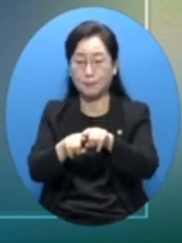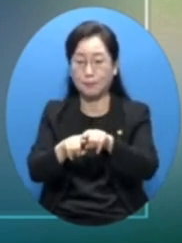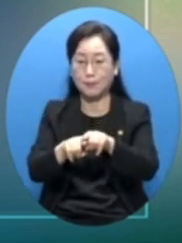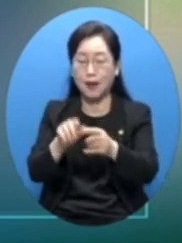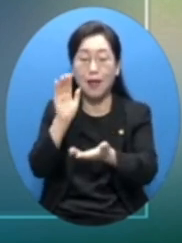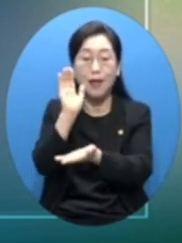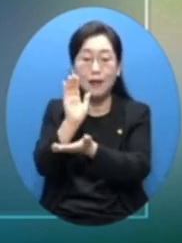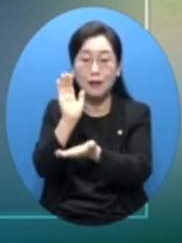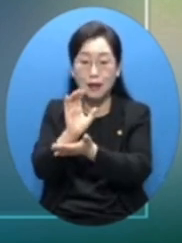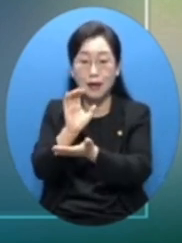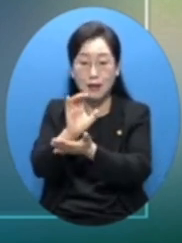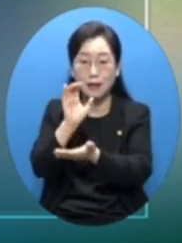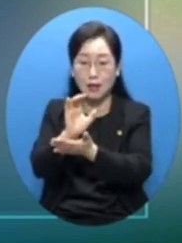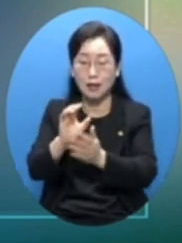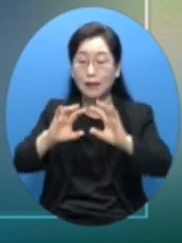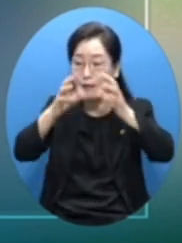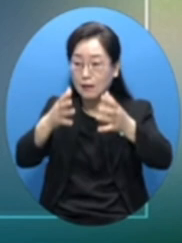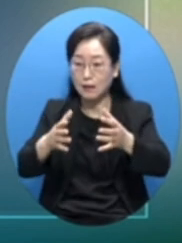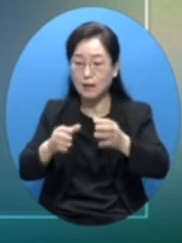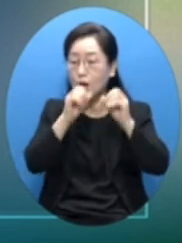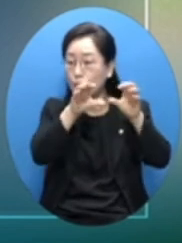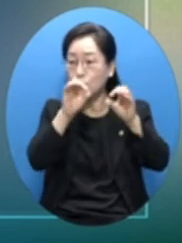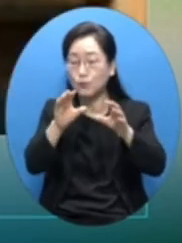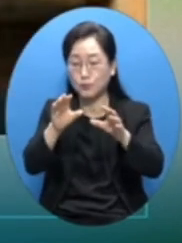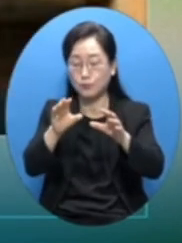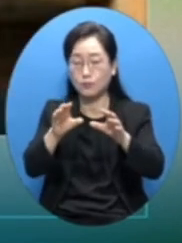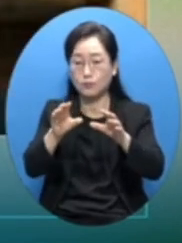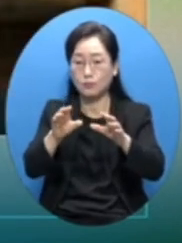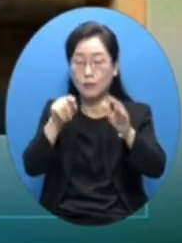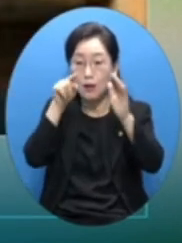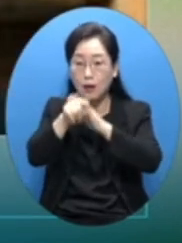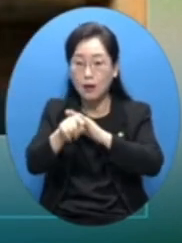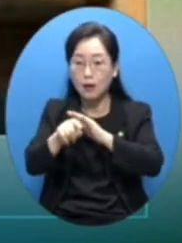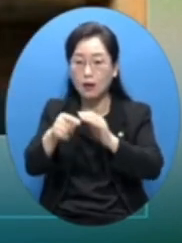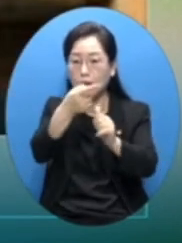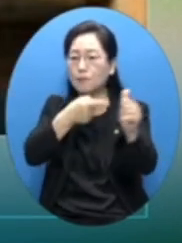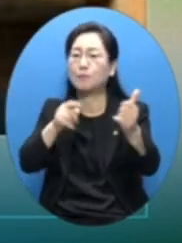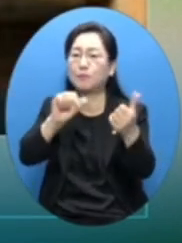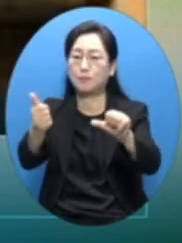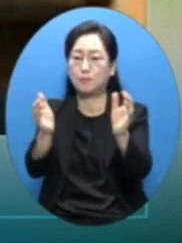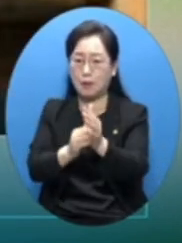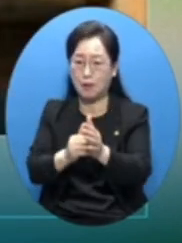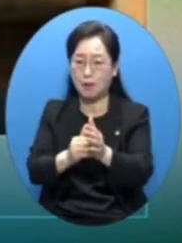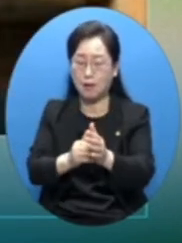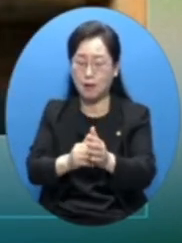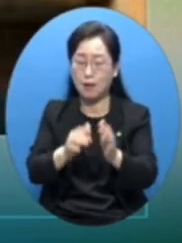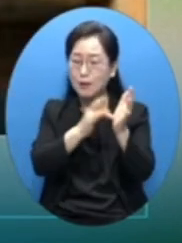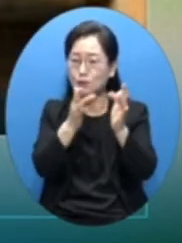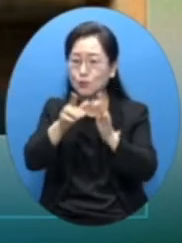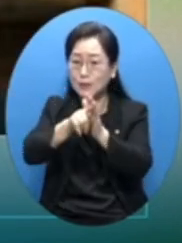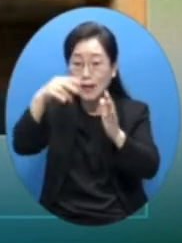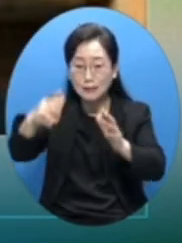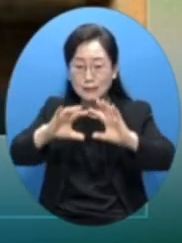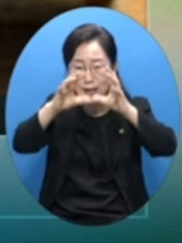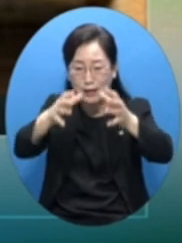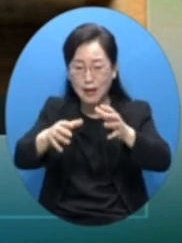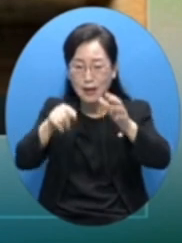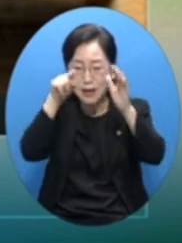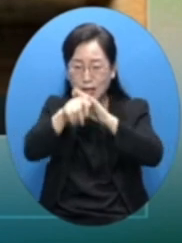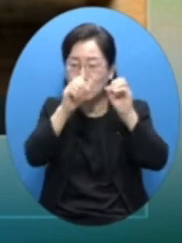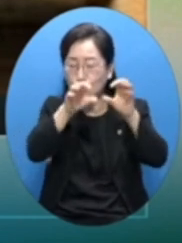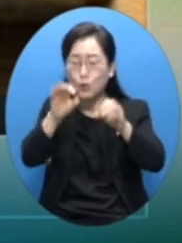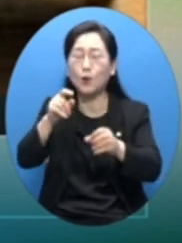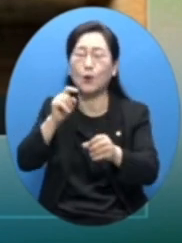아우카족에 복음을 전하러 갔다가 모두 죽임을 당한 사건입니다. 미전도 종족을 향한 비전을 품고 있던 짐 엘리엇은 매우 잔인한